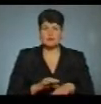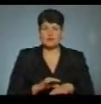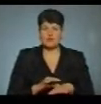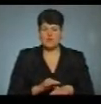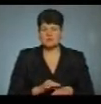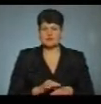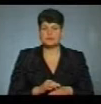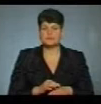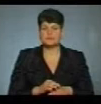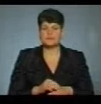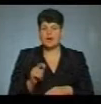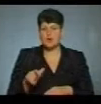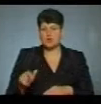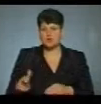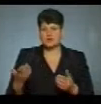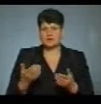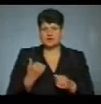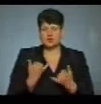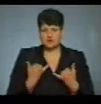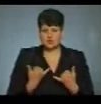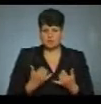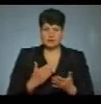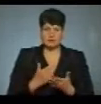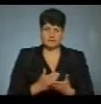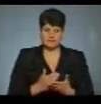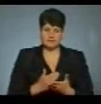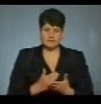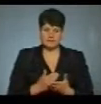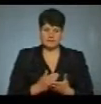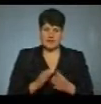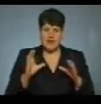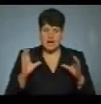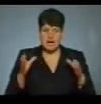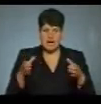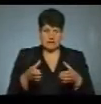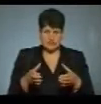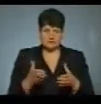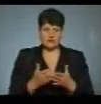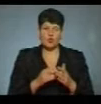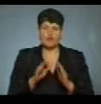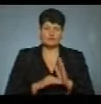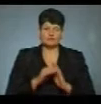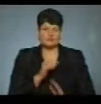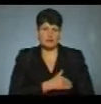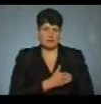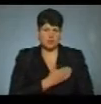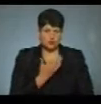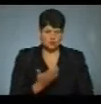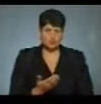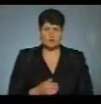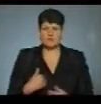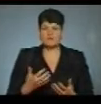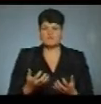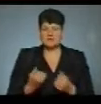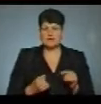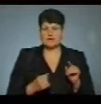це люди, які сьогодні знаходяться на карантині, яких є підвищення температури. Ми взяли